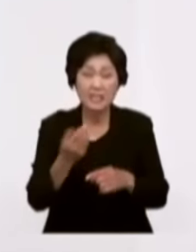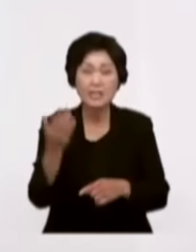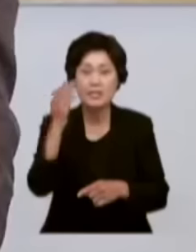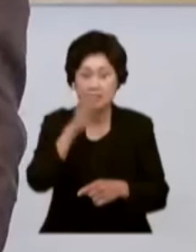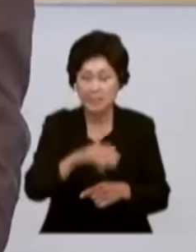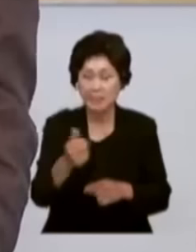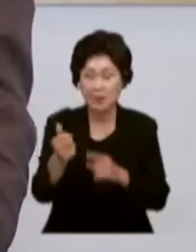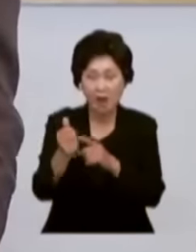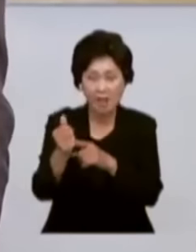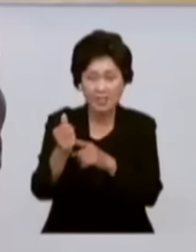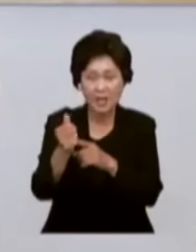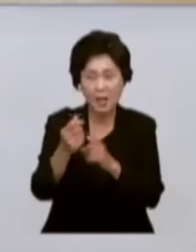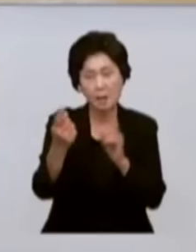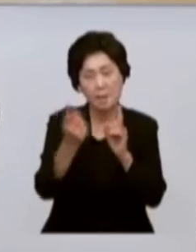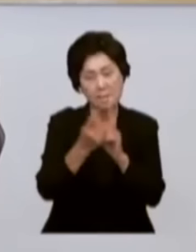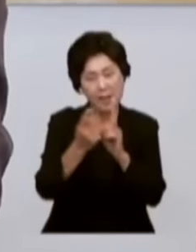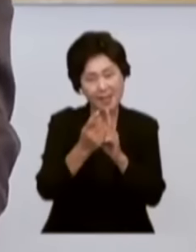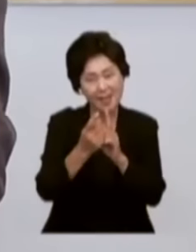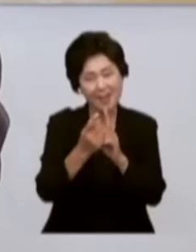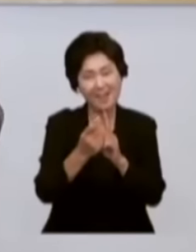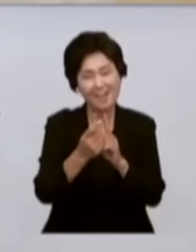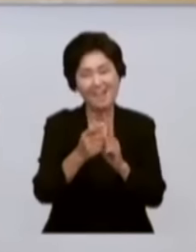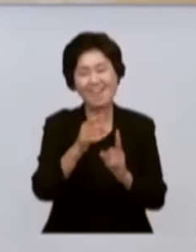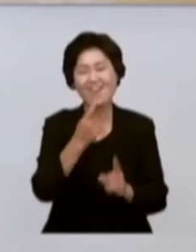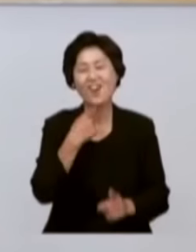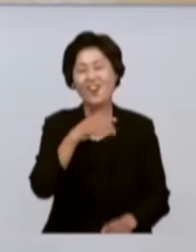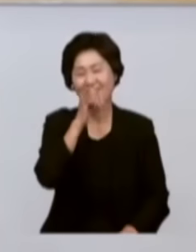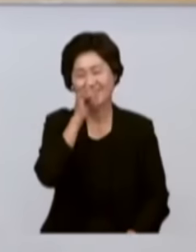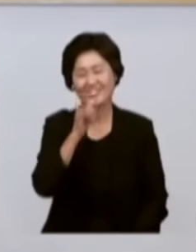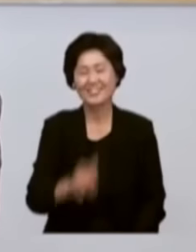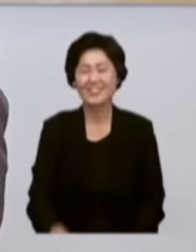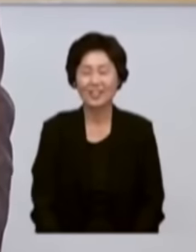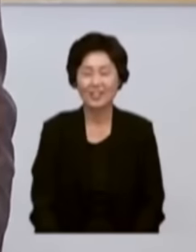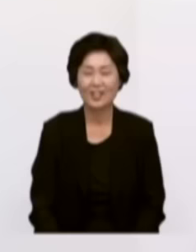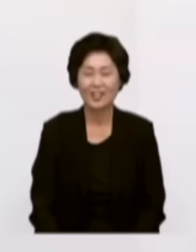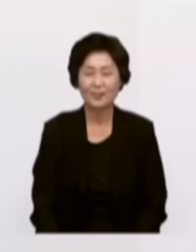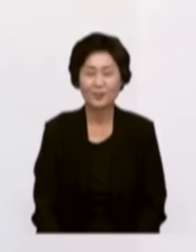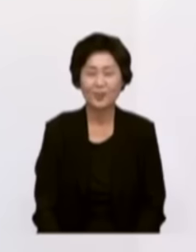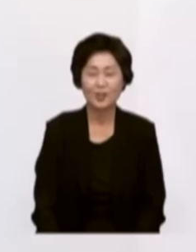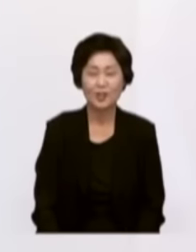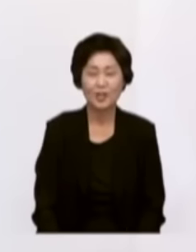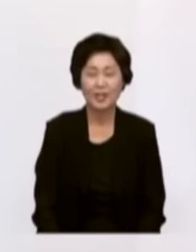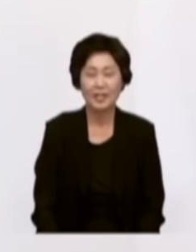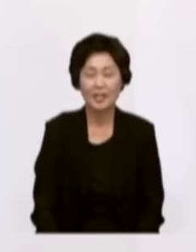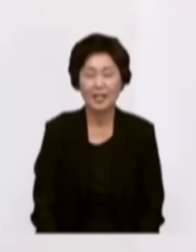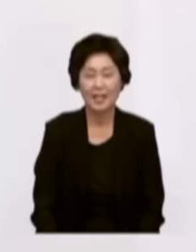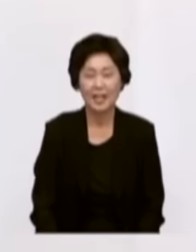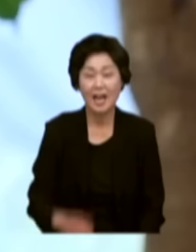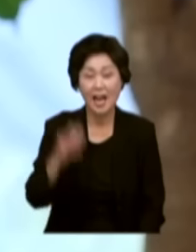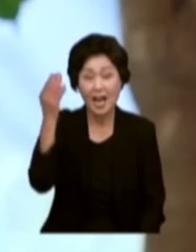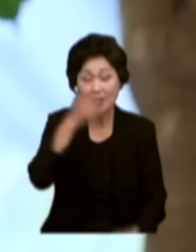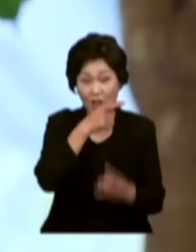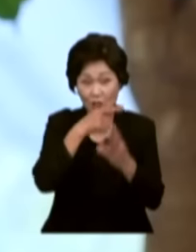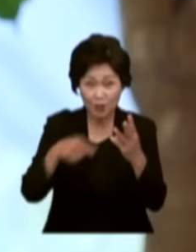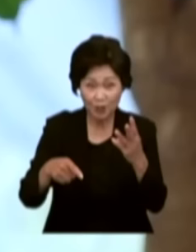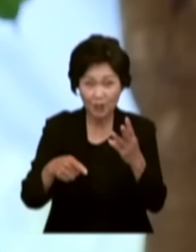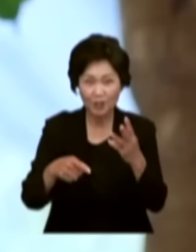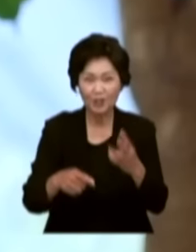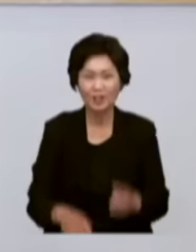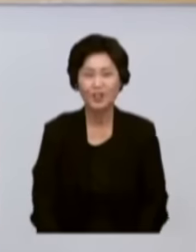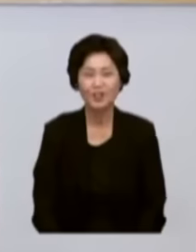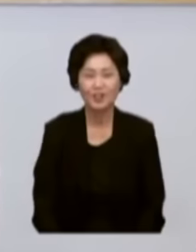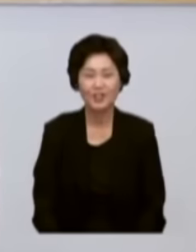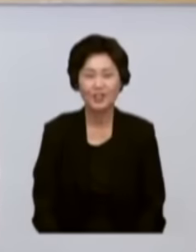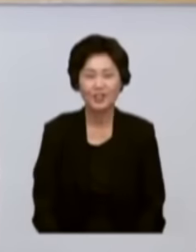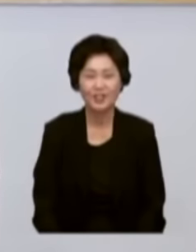많이 만났었어요. 그러면은 아~ 전국 노래자랑 제가 알기로는 충주 편. 예. 그죠? 고향이 거기. 아, 저 청주 무심천 편. 무심천. 청주요?